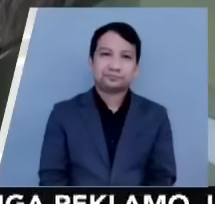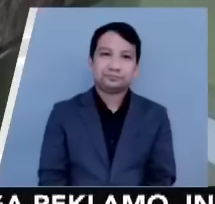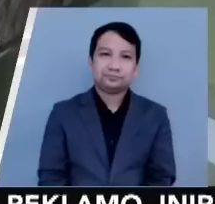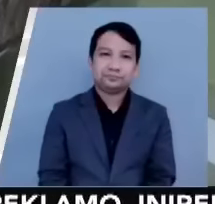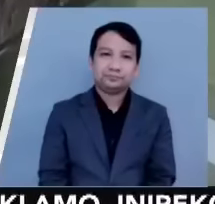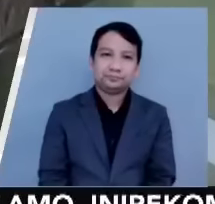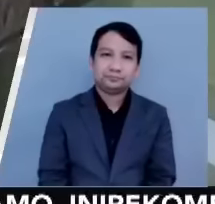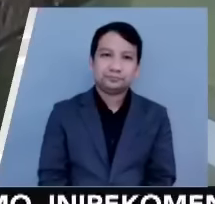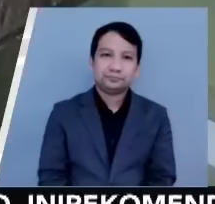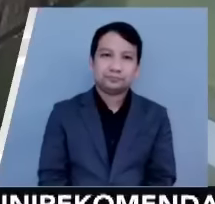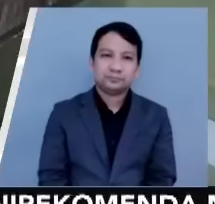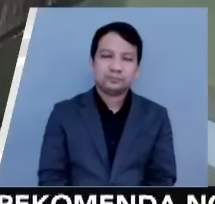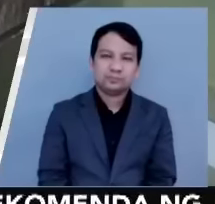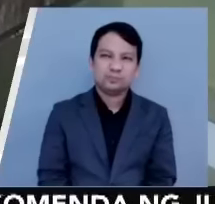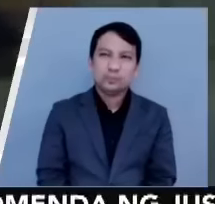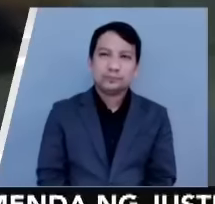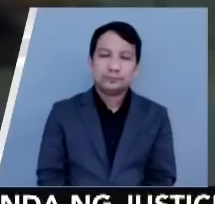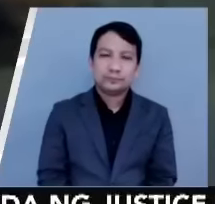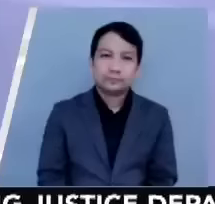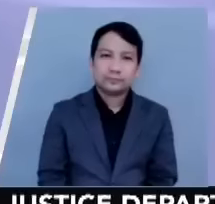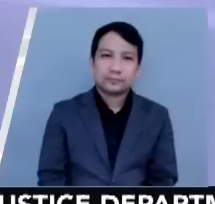sa showbiz happenings.